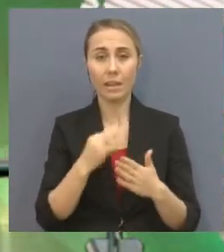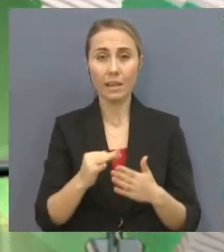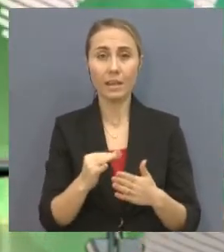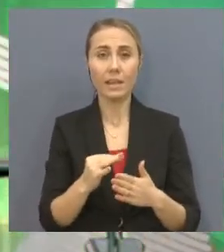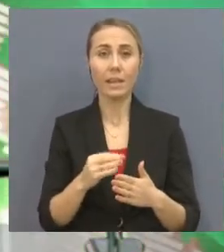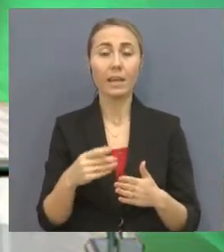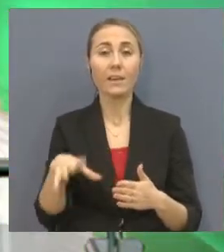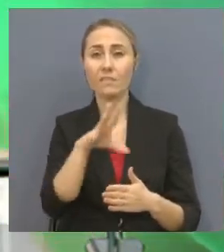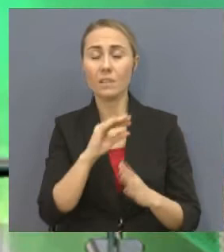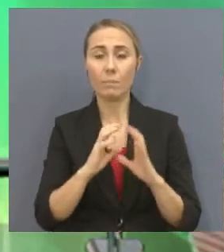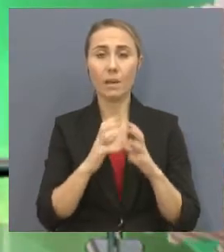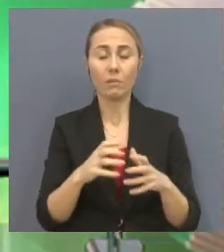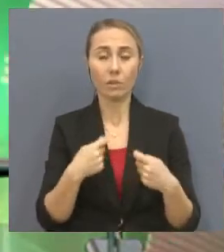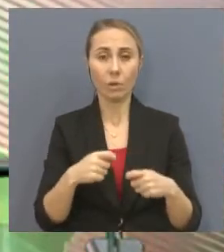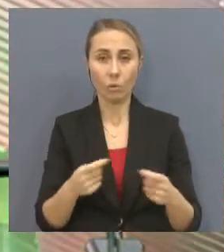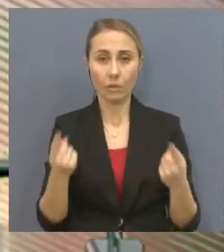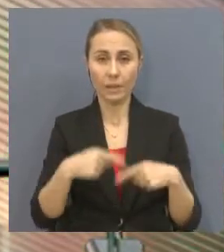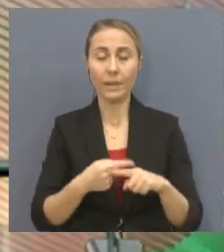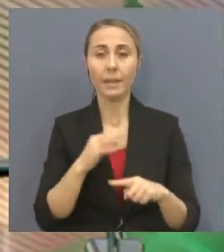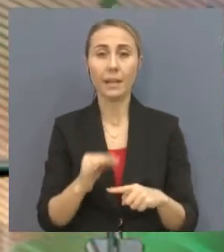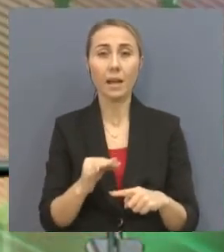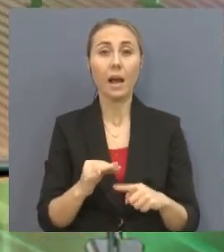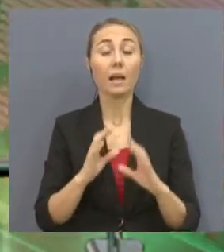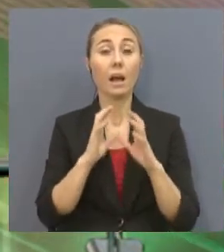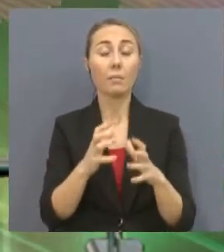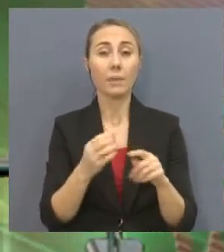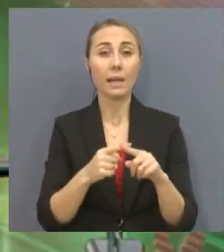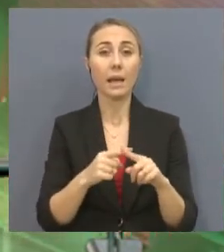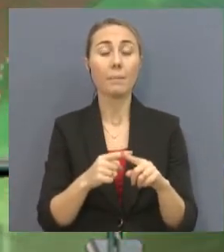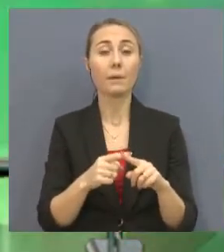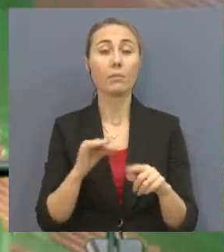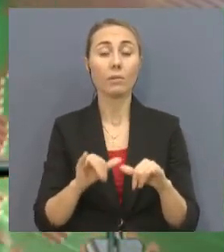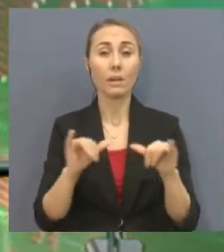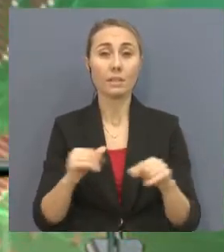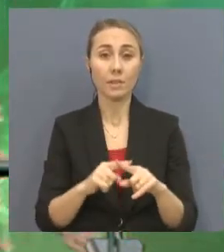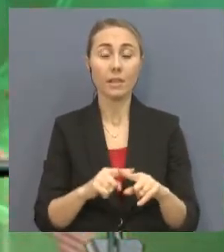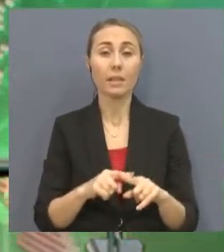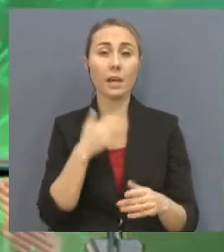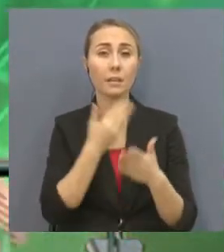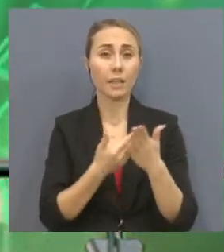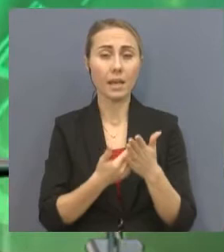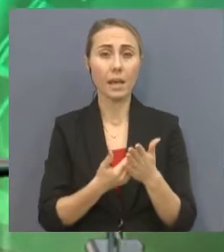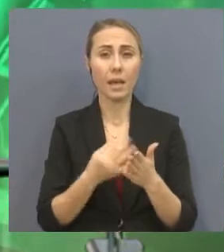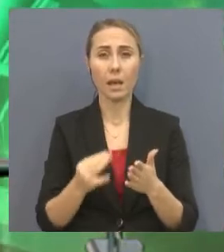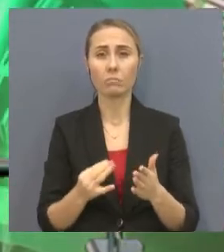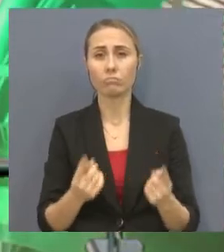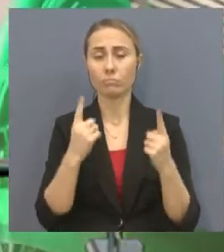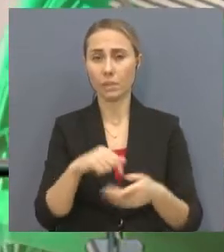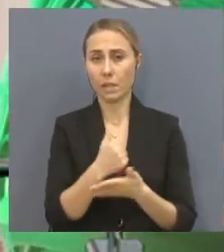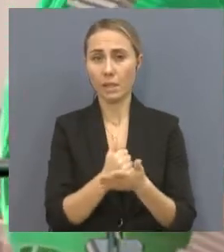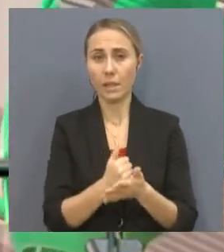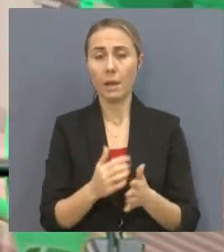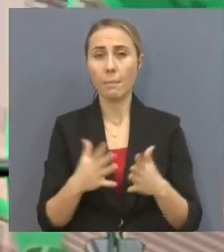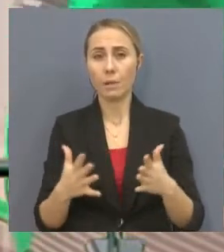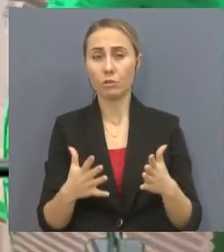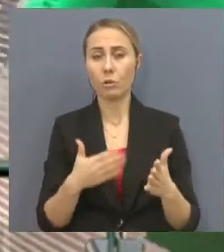мировой торговле на глобальном уровне тенденции мирового развития диктует основные мега тренды оказывающие наибольшее воздействие